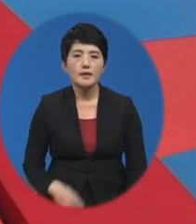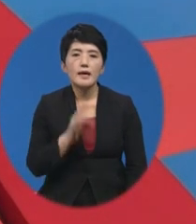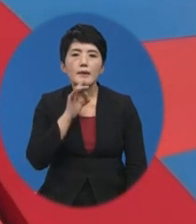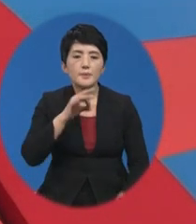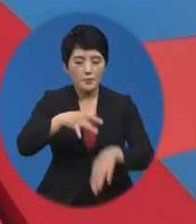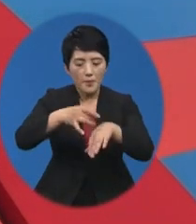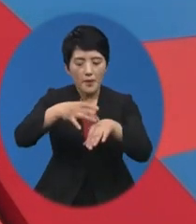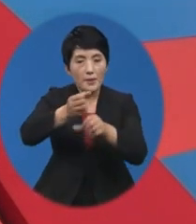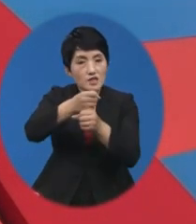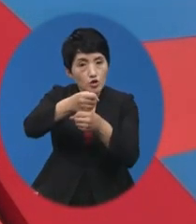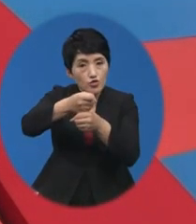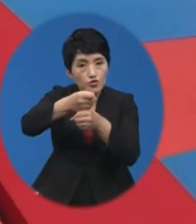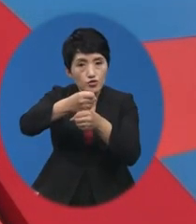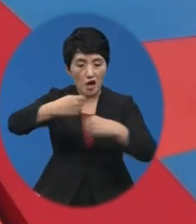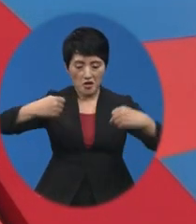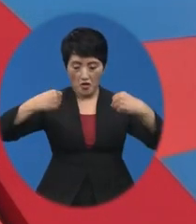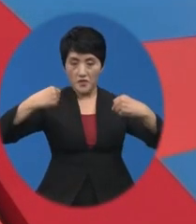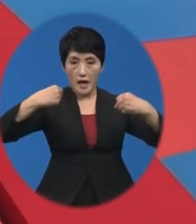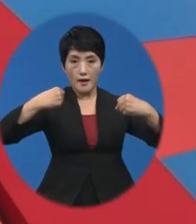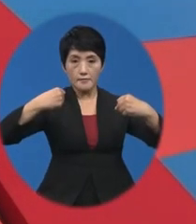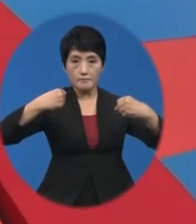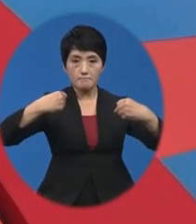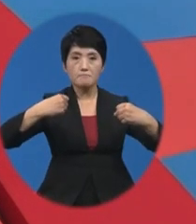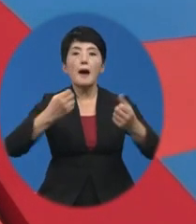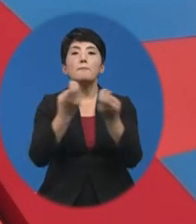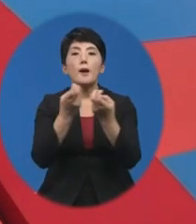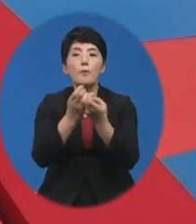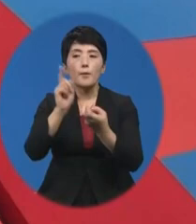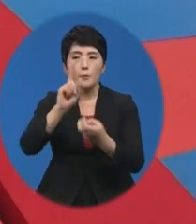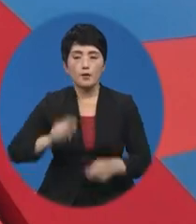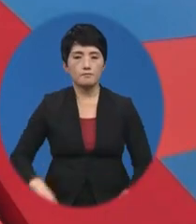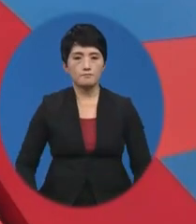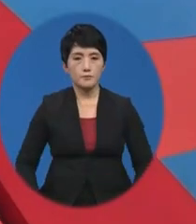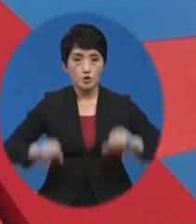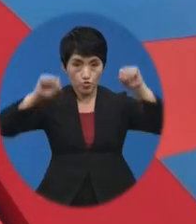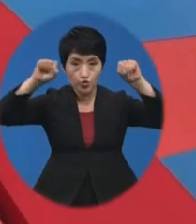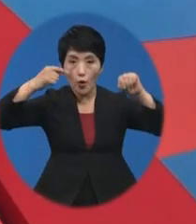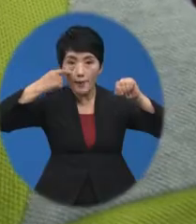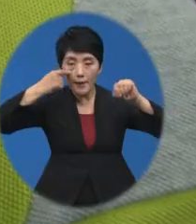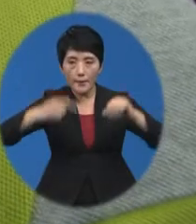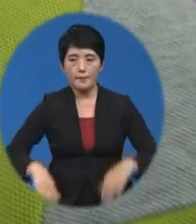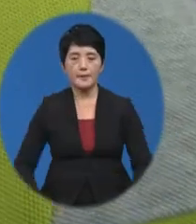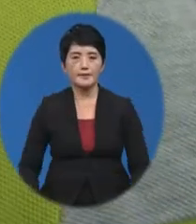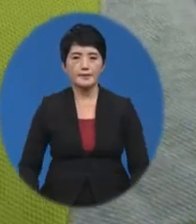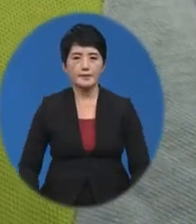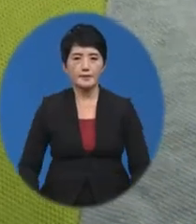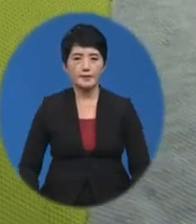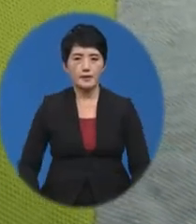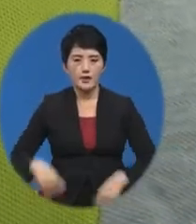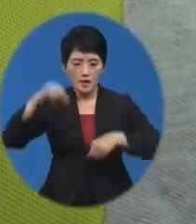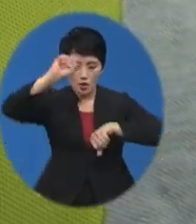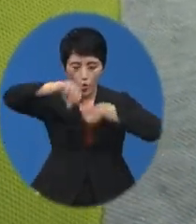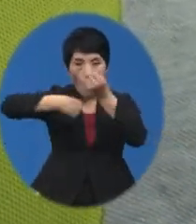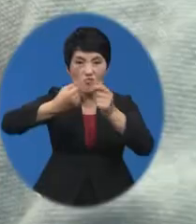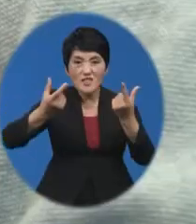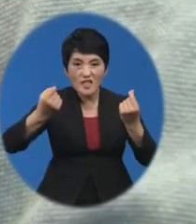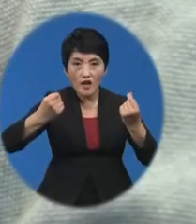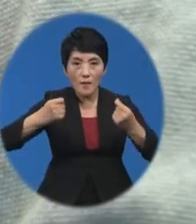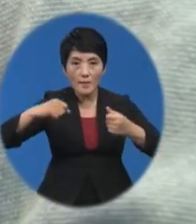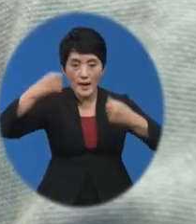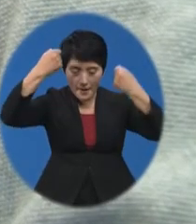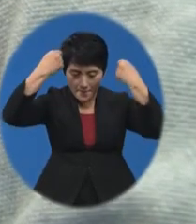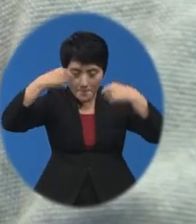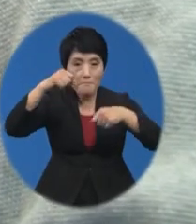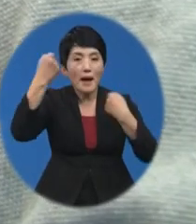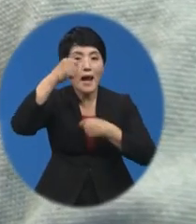건강이 염려된다면 운동으로 허리 건강을 지킬 수 있습니다. 먼저 네 발 기기 자세로 엎드리고요.